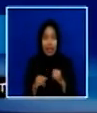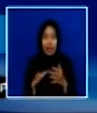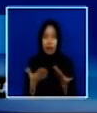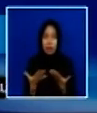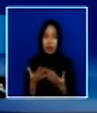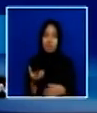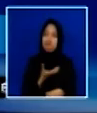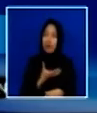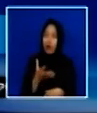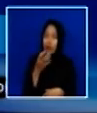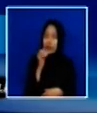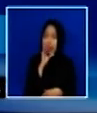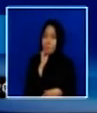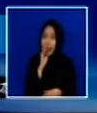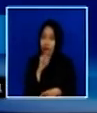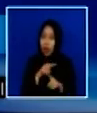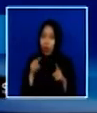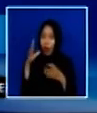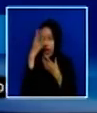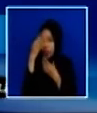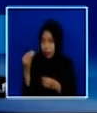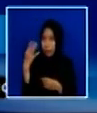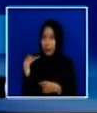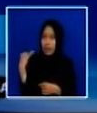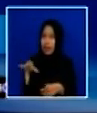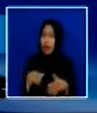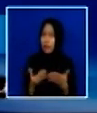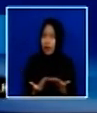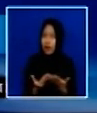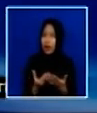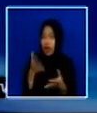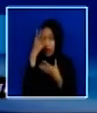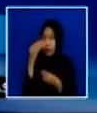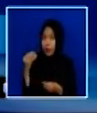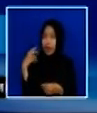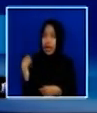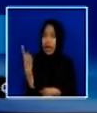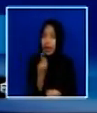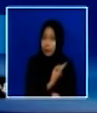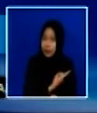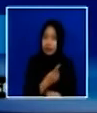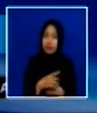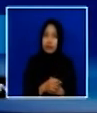disampaikan dan juga harapan dari pemerintah Hai harapan kami untuk